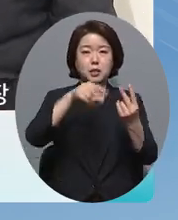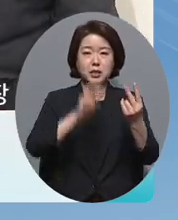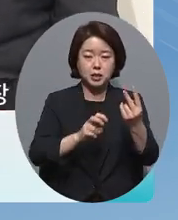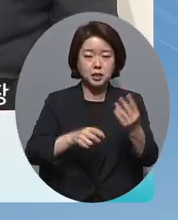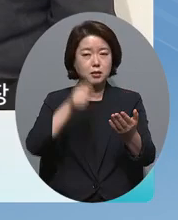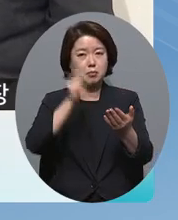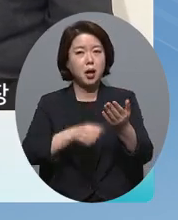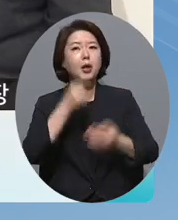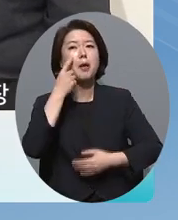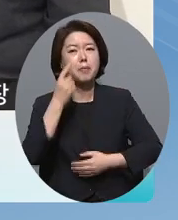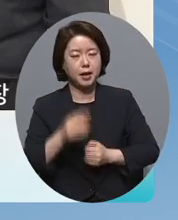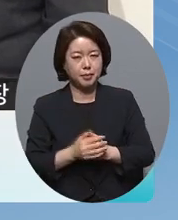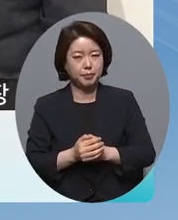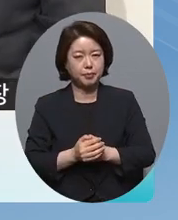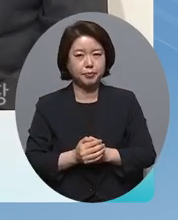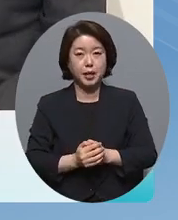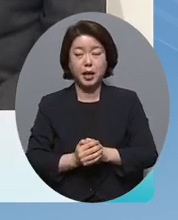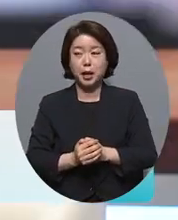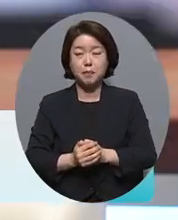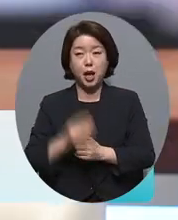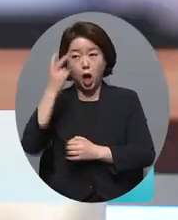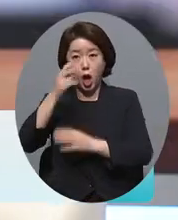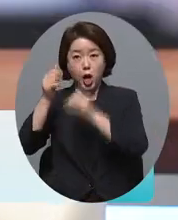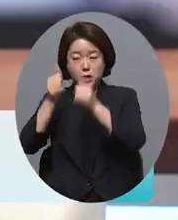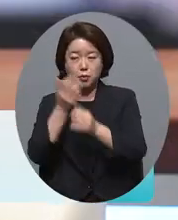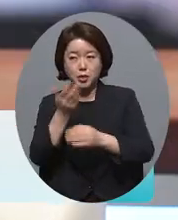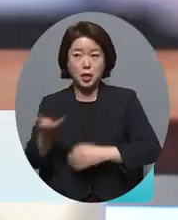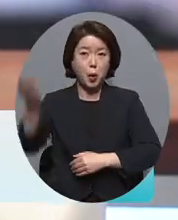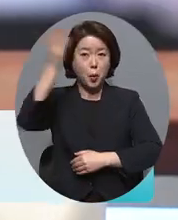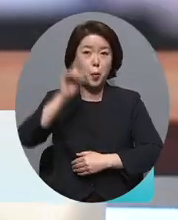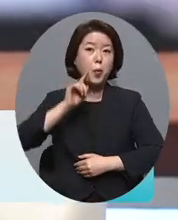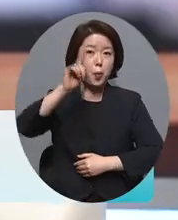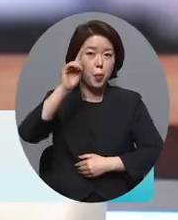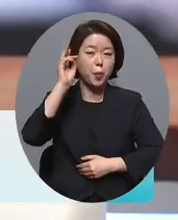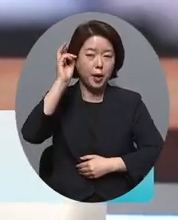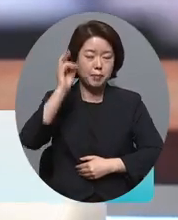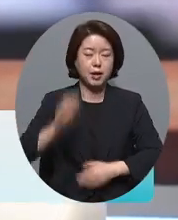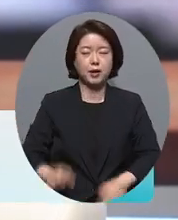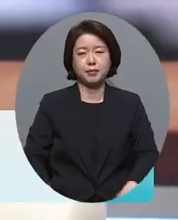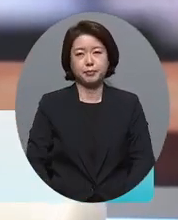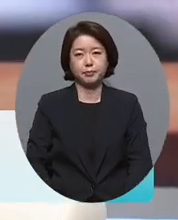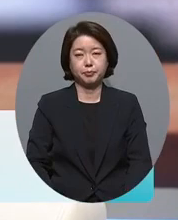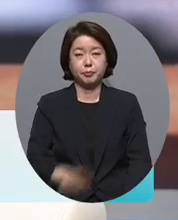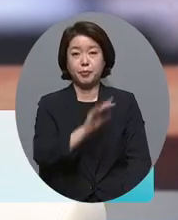보죠 항소할 것으로 예상이 됩니다 검찰도 박성민 비서관님